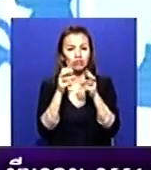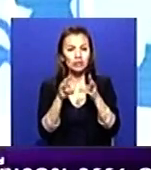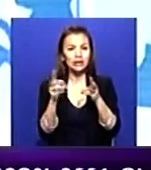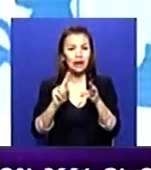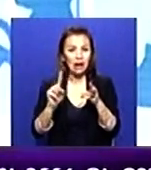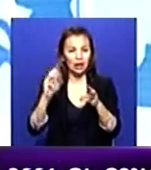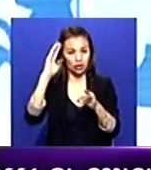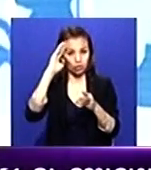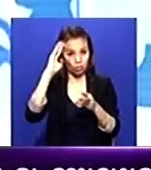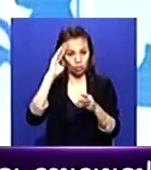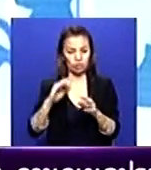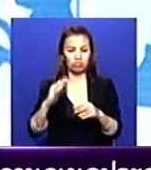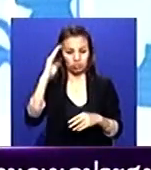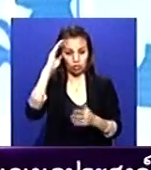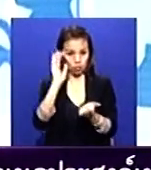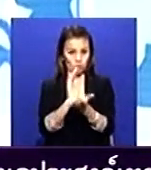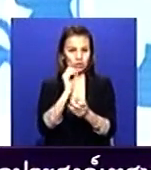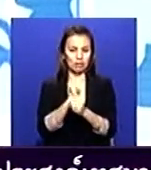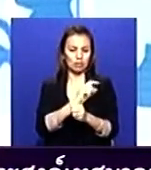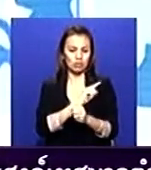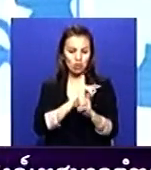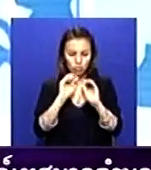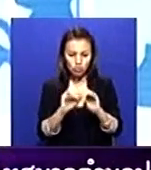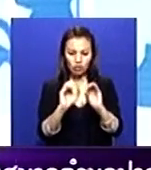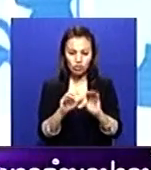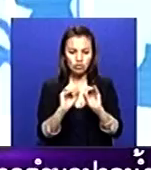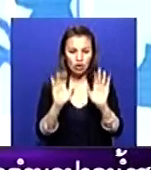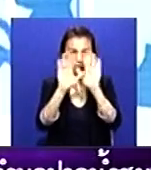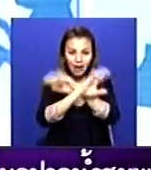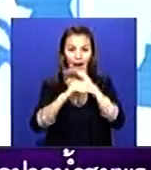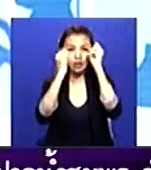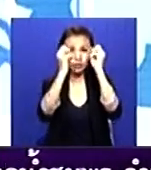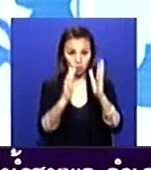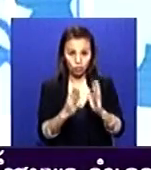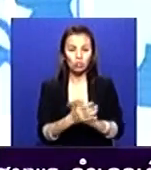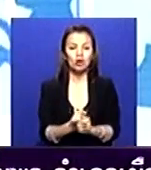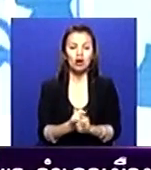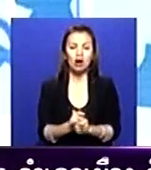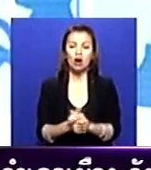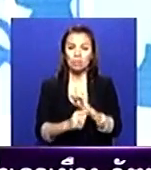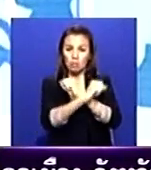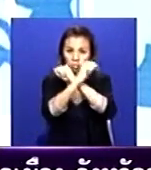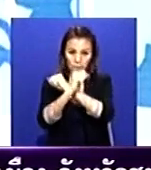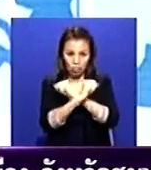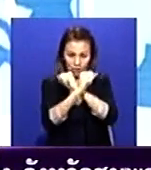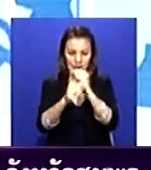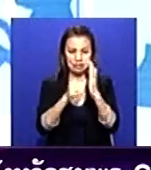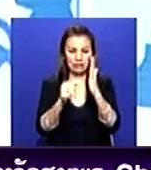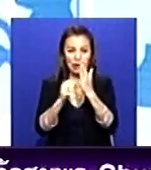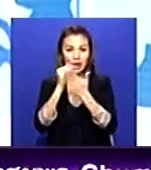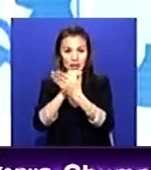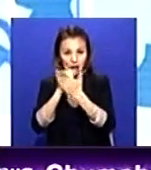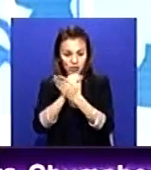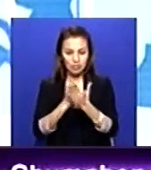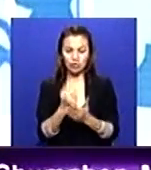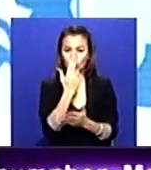ครูและลงไปทำกิจกรรมร่วมกับเด็กๆในพื้นที่ค่ะซึ่งงานรวมพลคนแดสู้ภัยยาเสพติดที่จัดขึ้นในปีนี้คึกคักเป็นพิเ